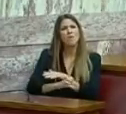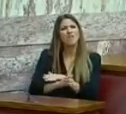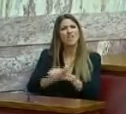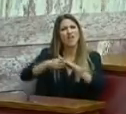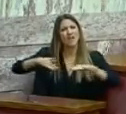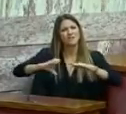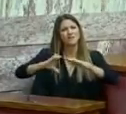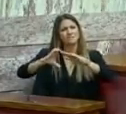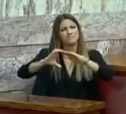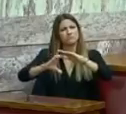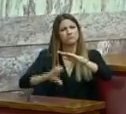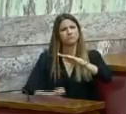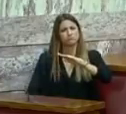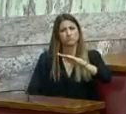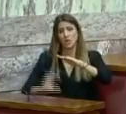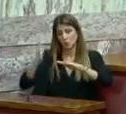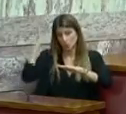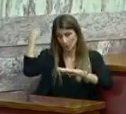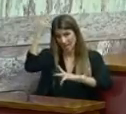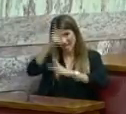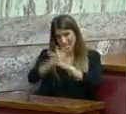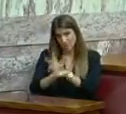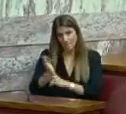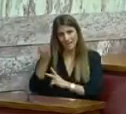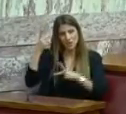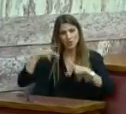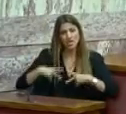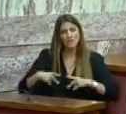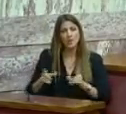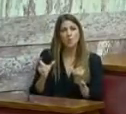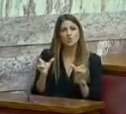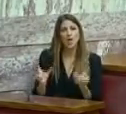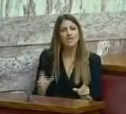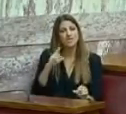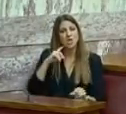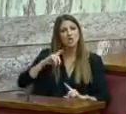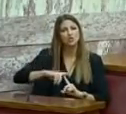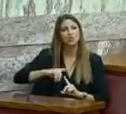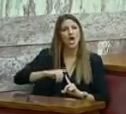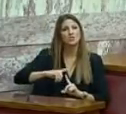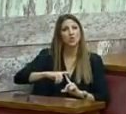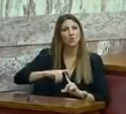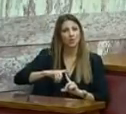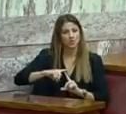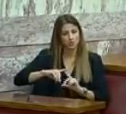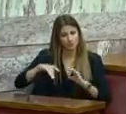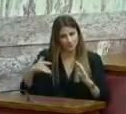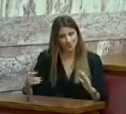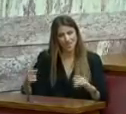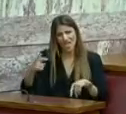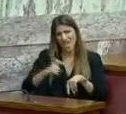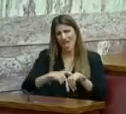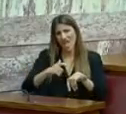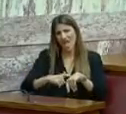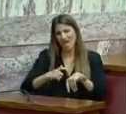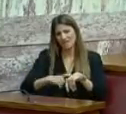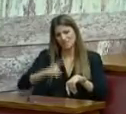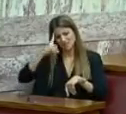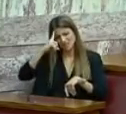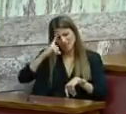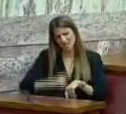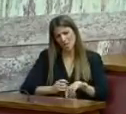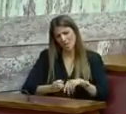Τσοχαντζόπουλο. Το φθαρμένο και ένοχο πολιτικό σύστημα που συγκροτείται κυρίως από τη Νέα